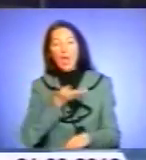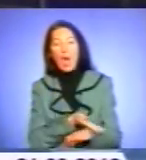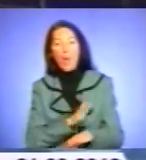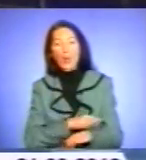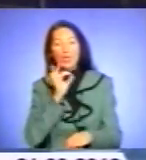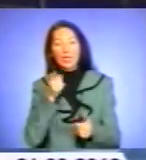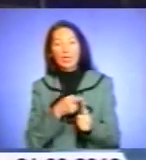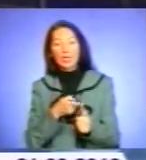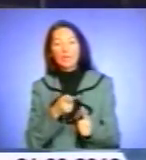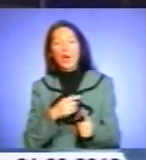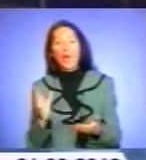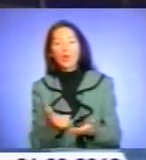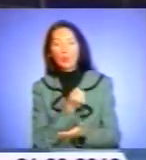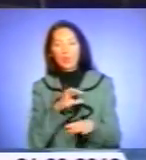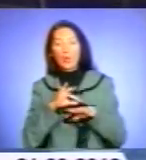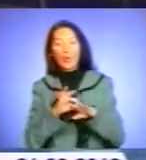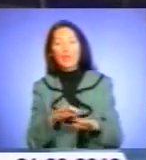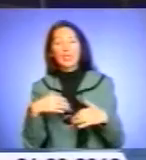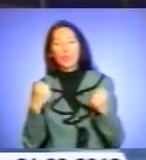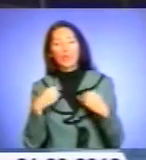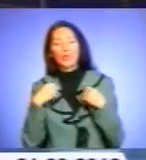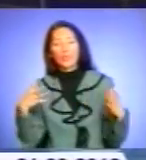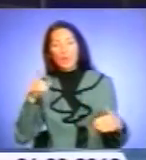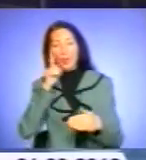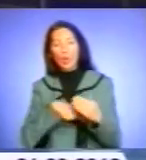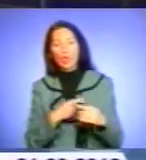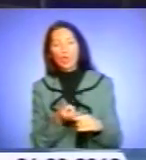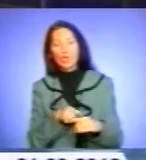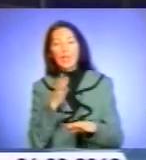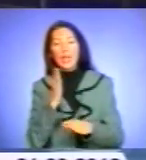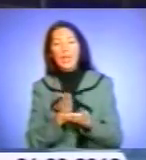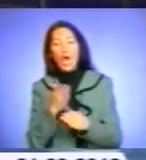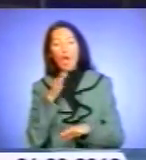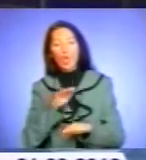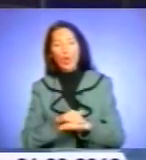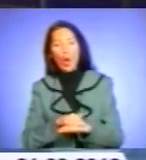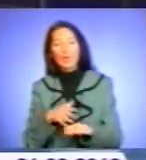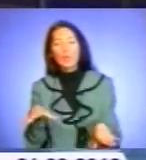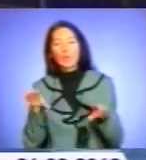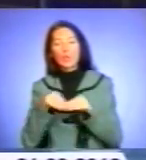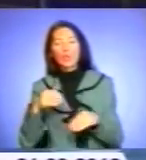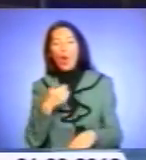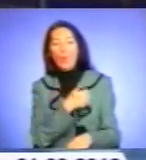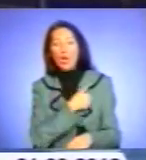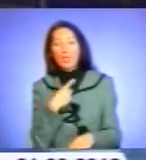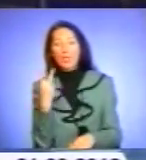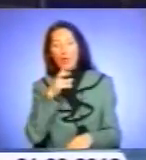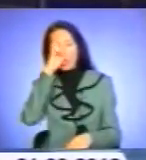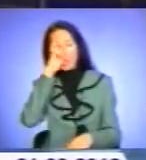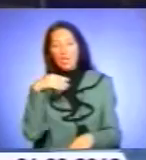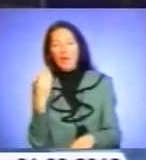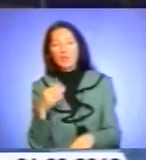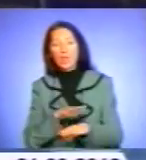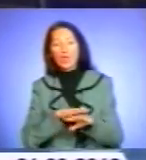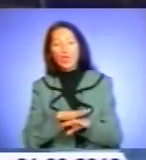успішним проведення спортивного свята і переконаний, що це є доказом спільного прагнення обох держав та їх народів до